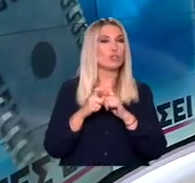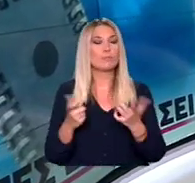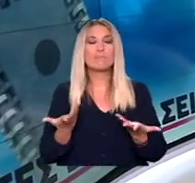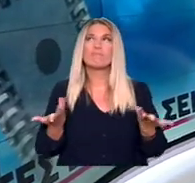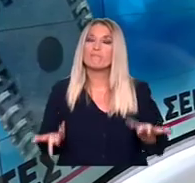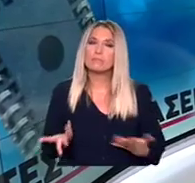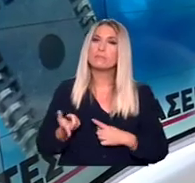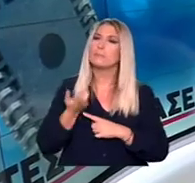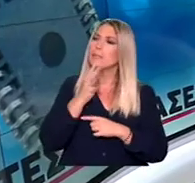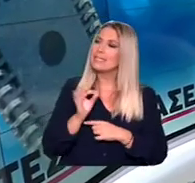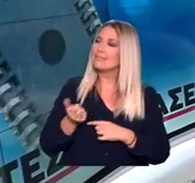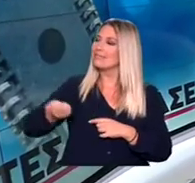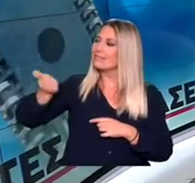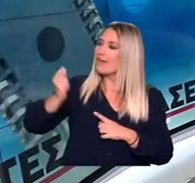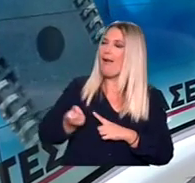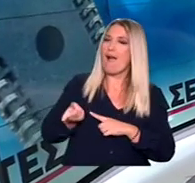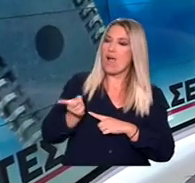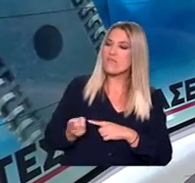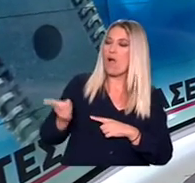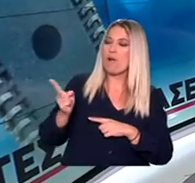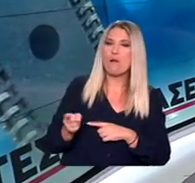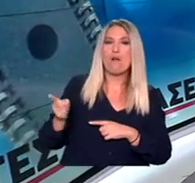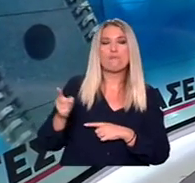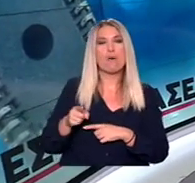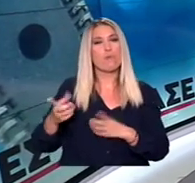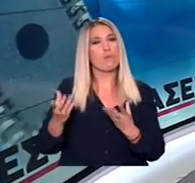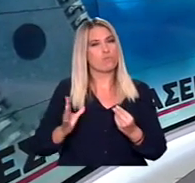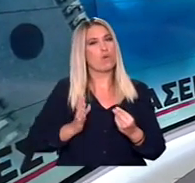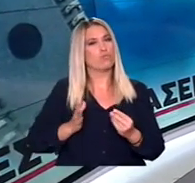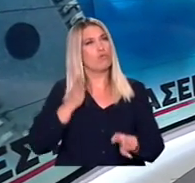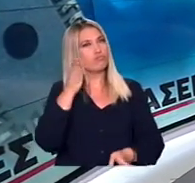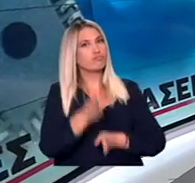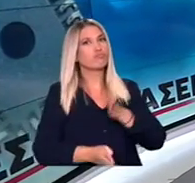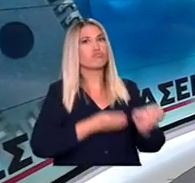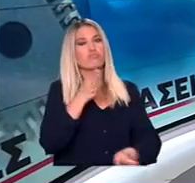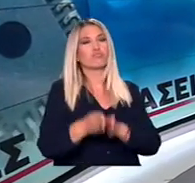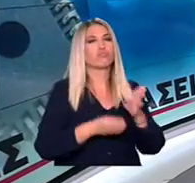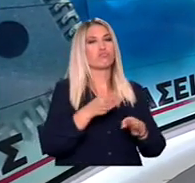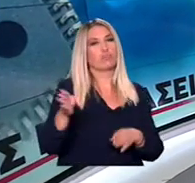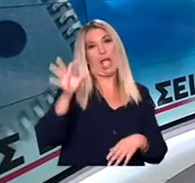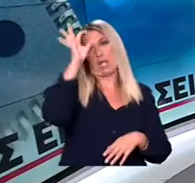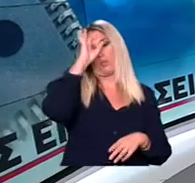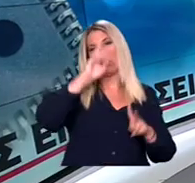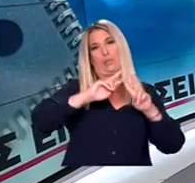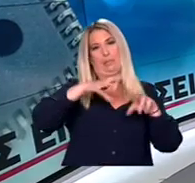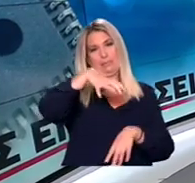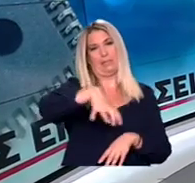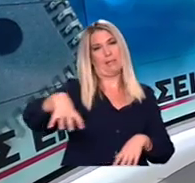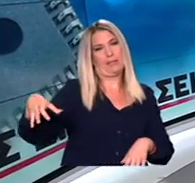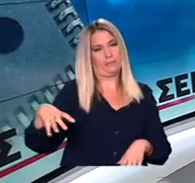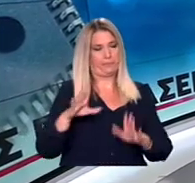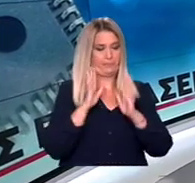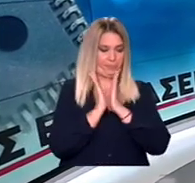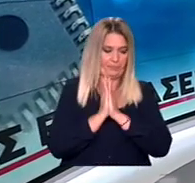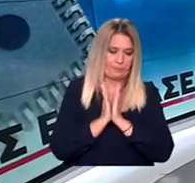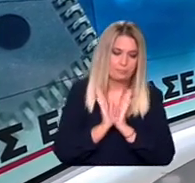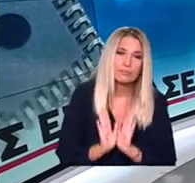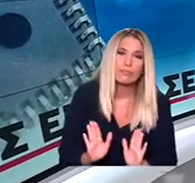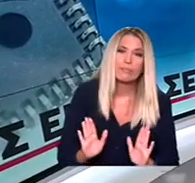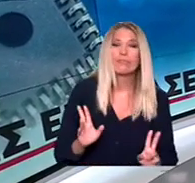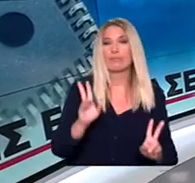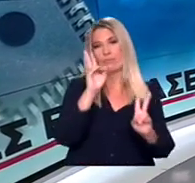φίλες και φίλοι, μεγαλώνουν οι ουρές στα αστυνομικά τμήματα. Να είμαστε σαφείς. Δεν είναι πάρα πολλοί αυτοί